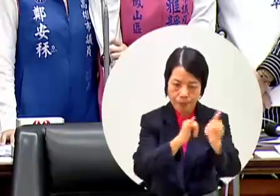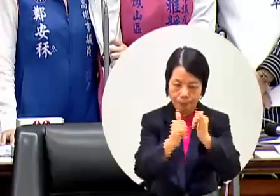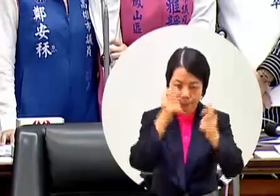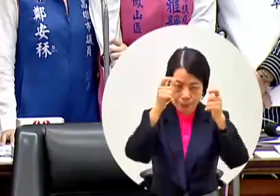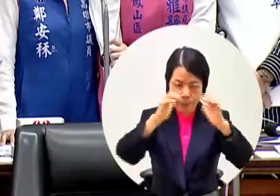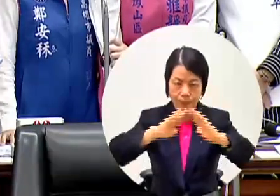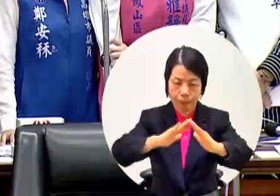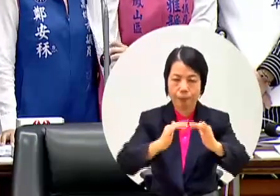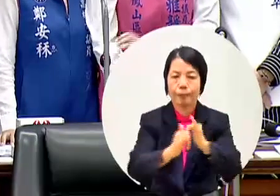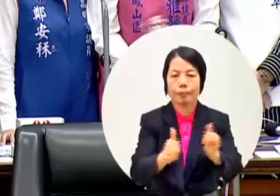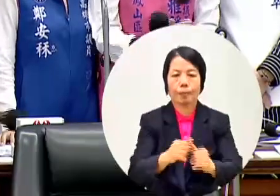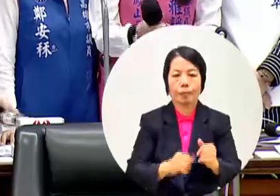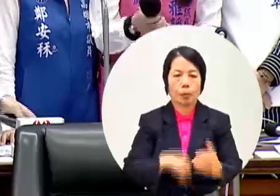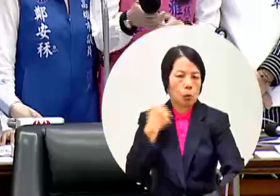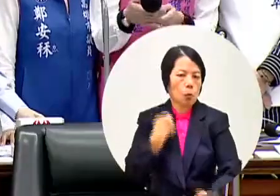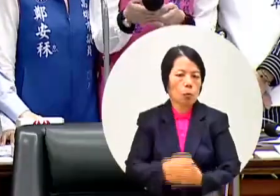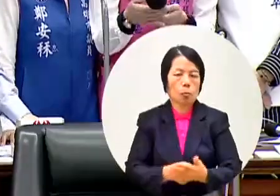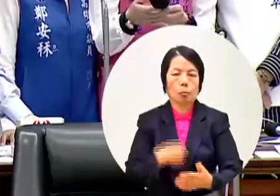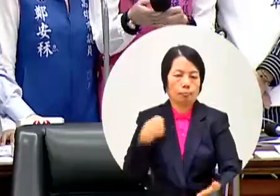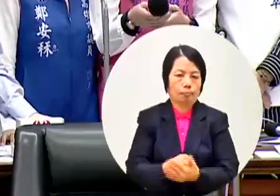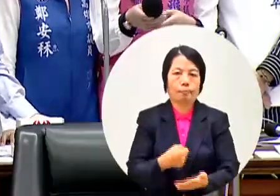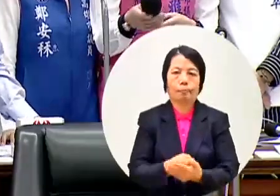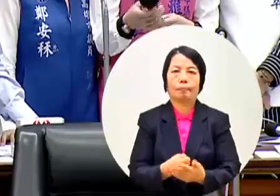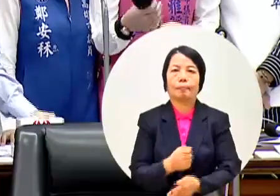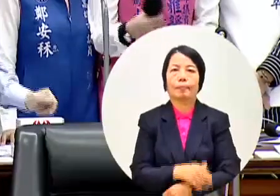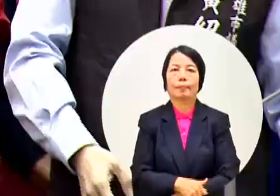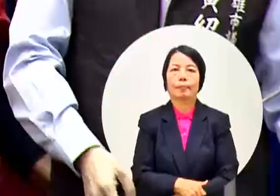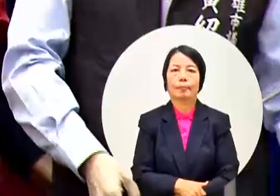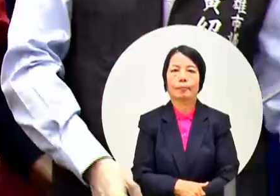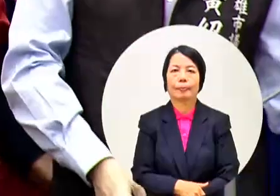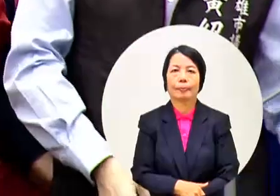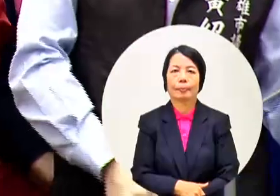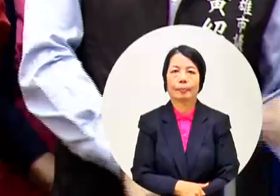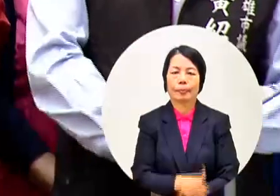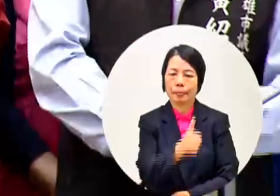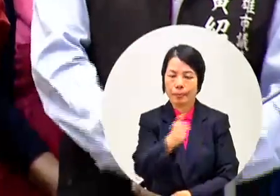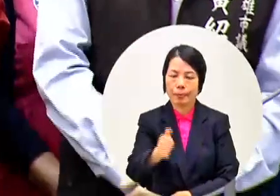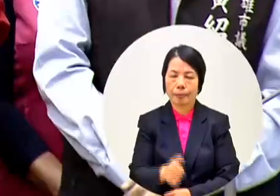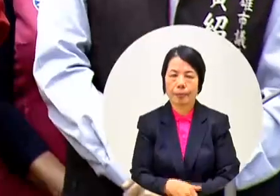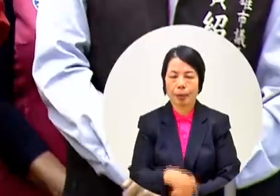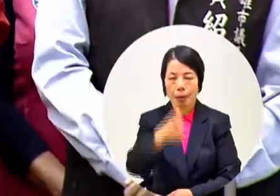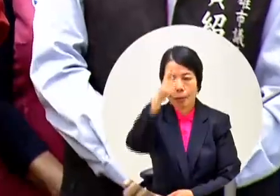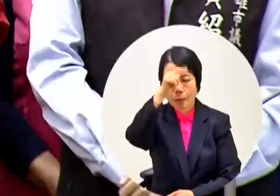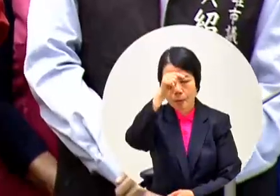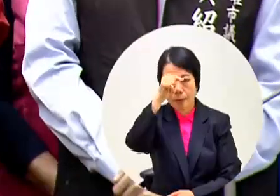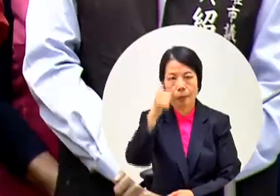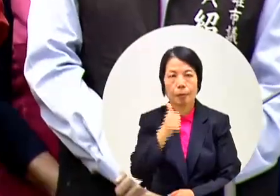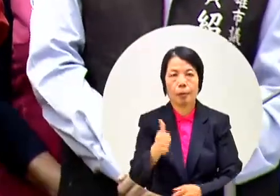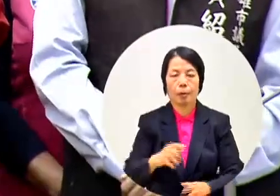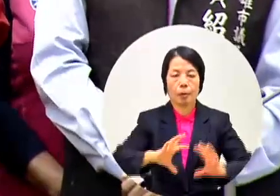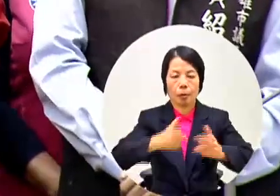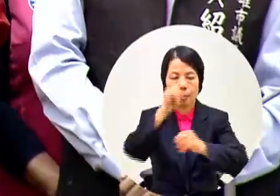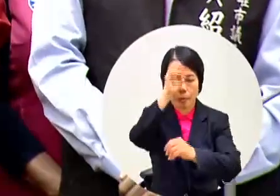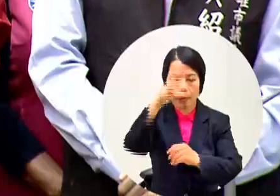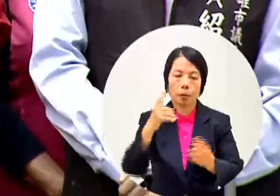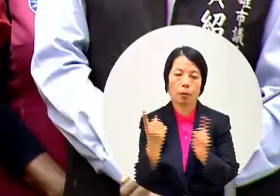市长到了。 谢谢黄少廷议员以及国民党团对我的鼓舞跟鞭